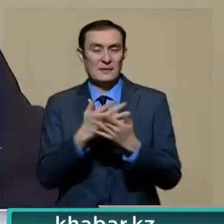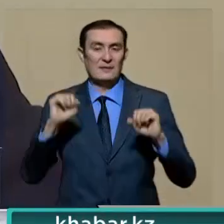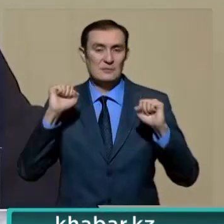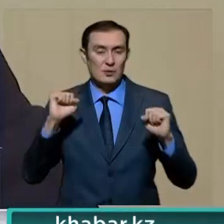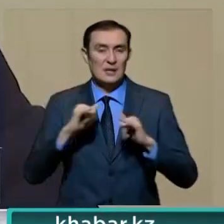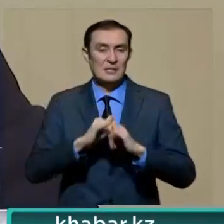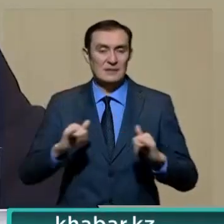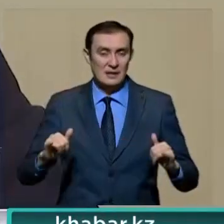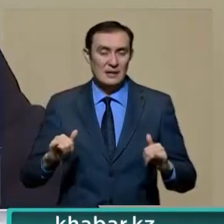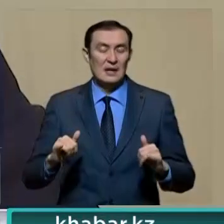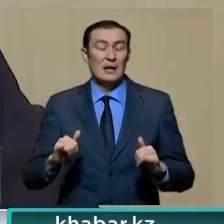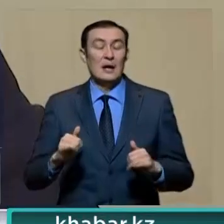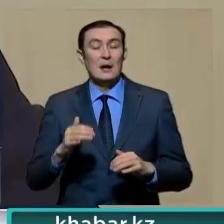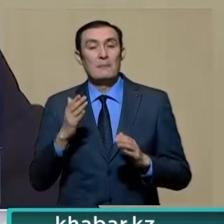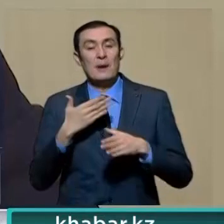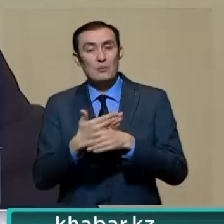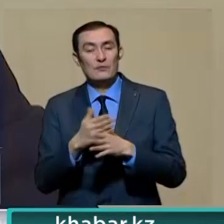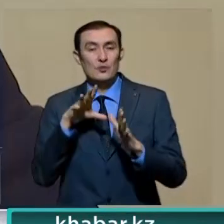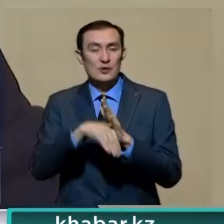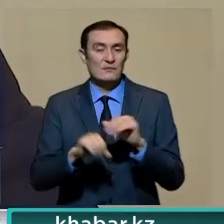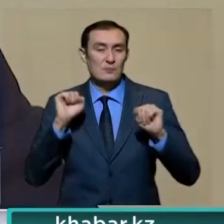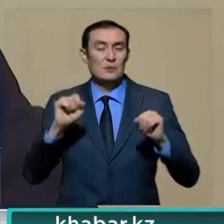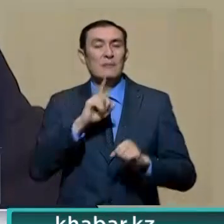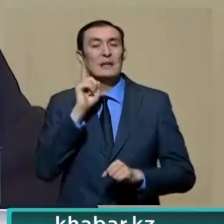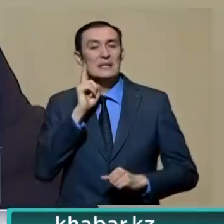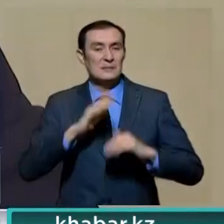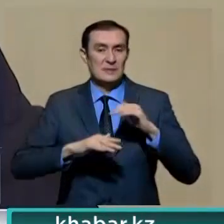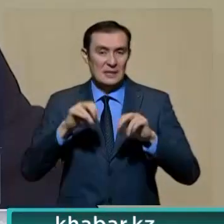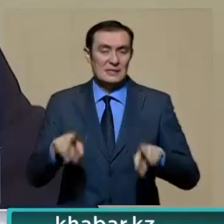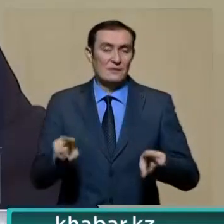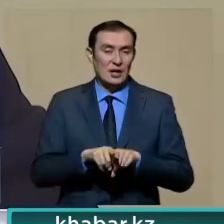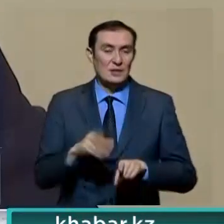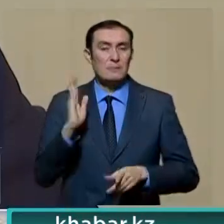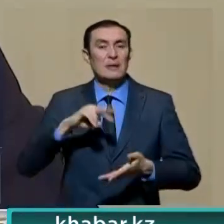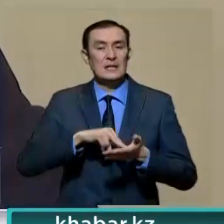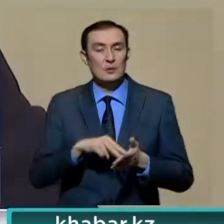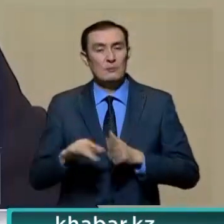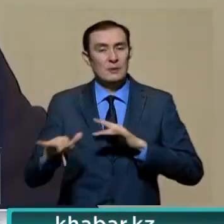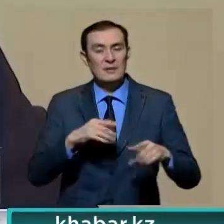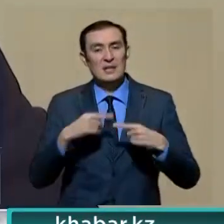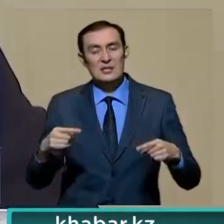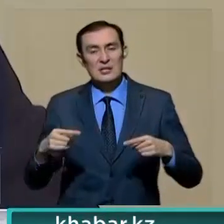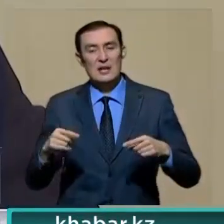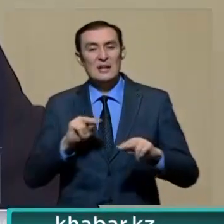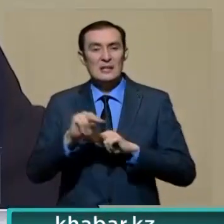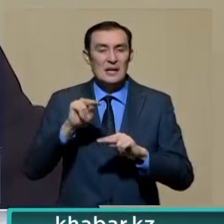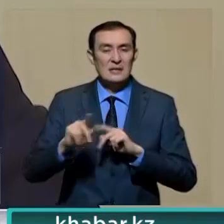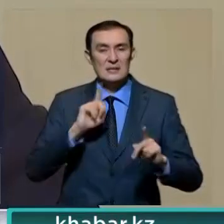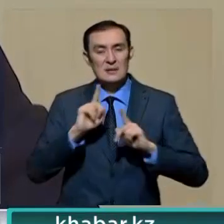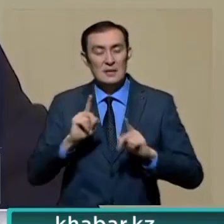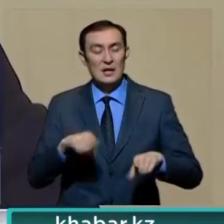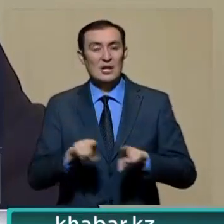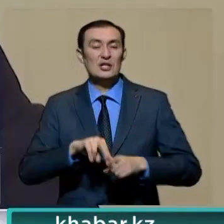а также в развитие вкус бегалек поможет вовлечь в этот вид спорта молодых специалистов Кроме того мы планируем проводить различные тренинги и семинары